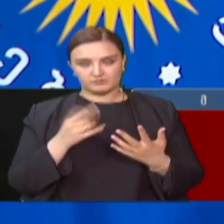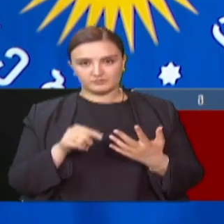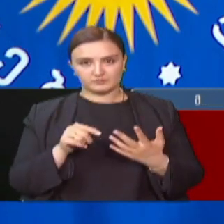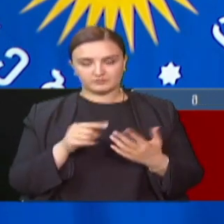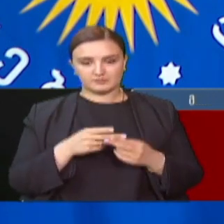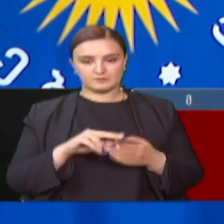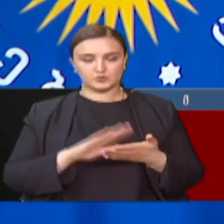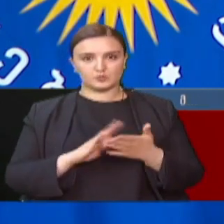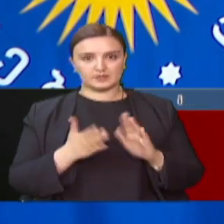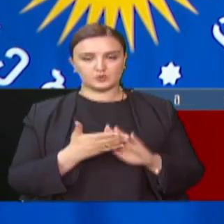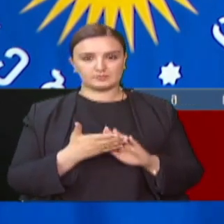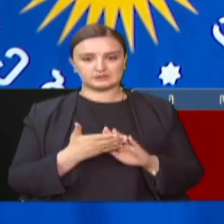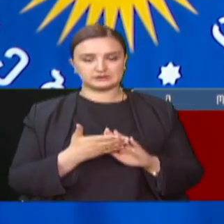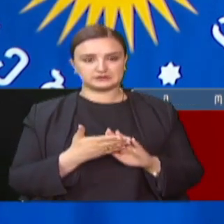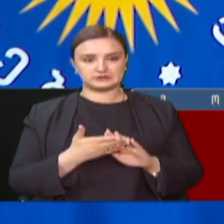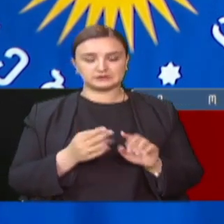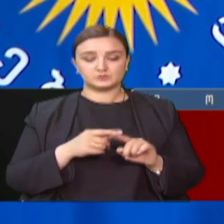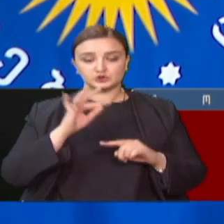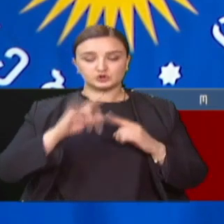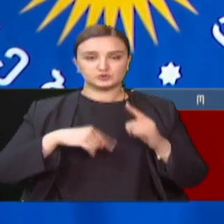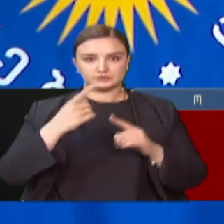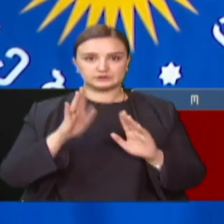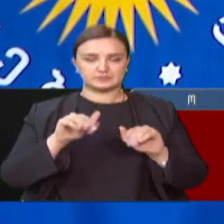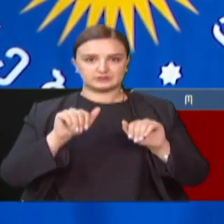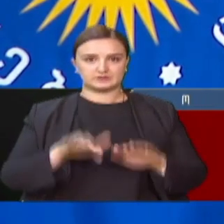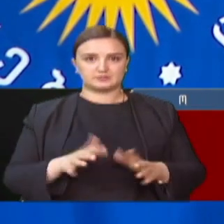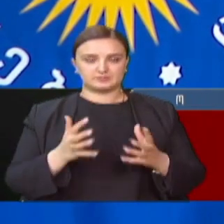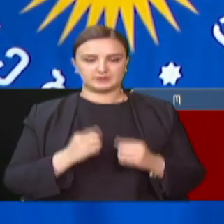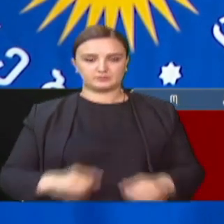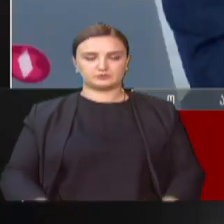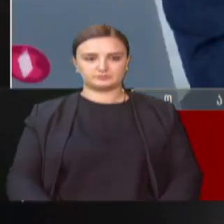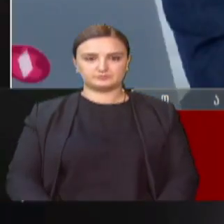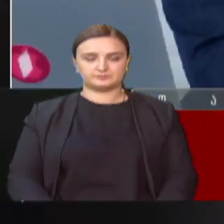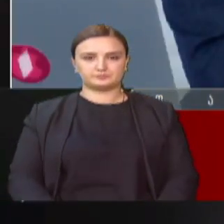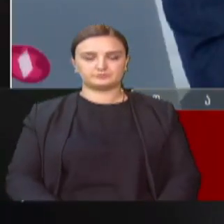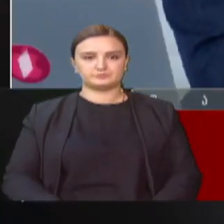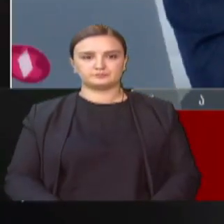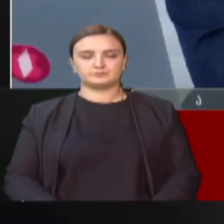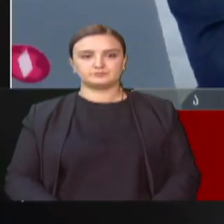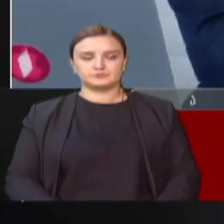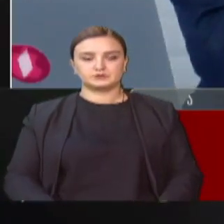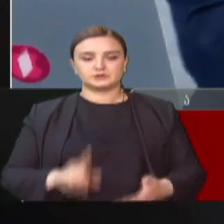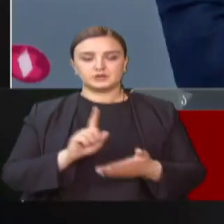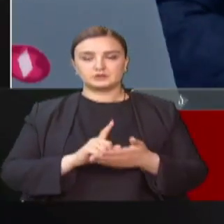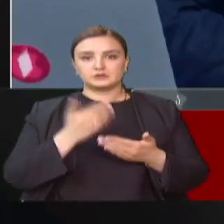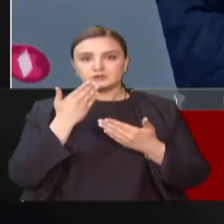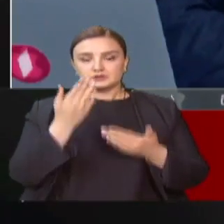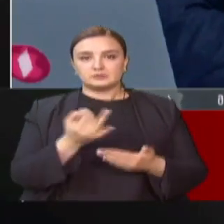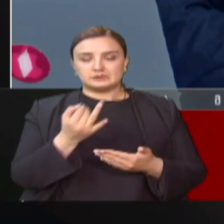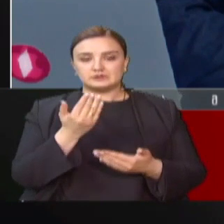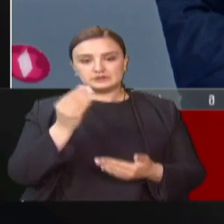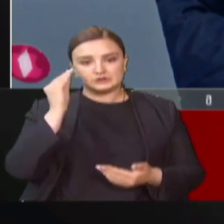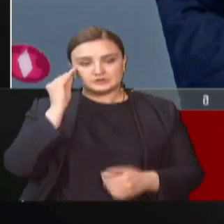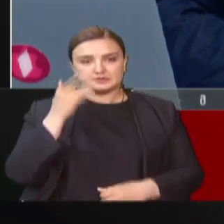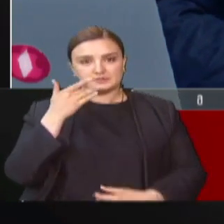ამ ვითარებას, ამის შემდგომ იქნება ეს გადაწყვეტილება მიღებული. Bătrân Rekli, auzi le băt, mai interesant este cu niște pase ba